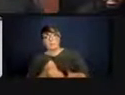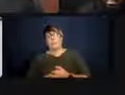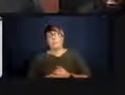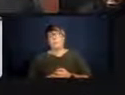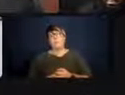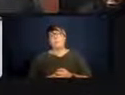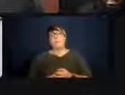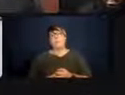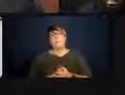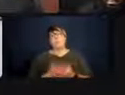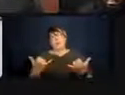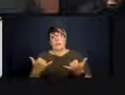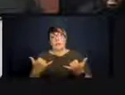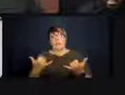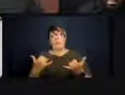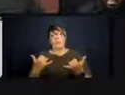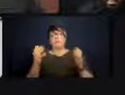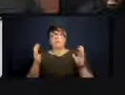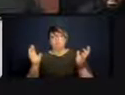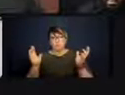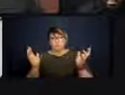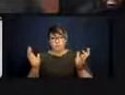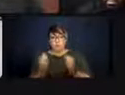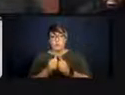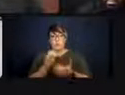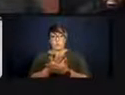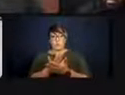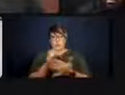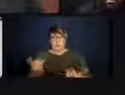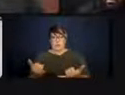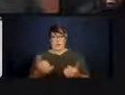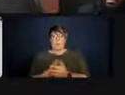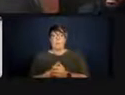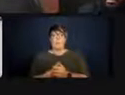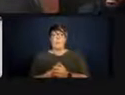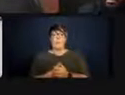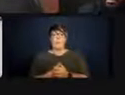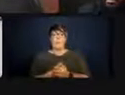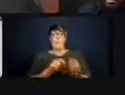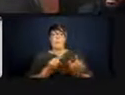بتنفيذ هذه المخرجات طبعا بحلول العام القادم.